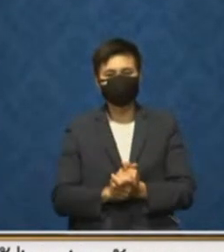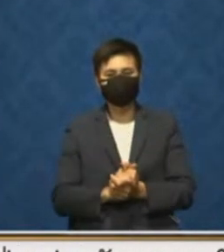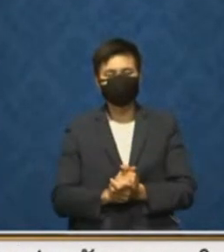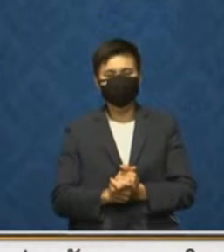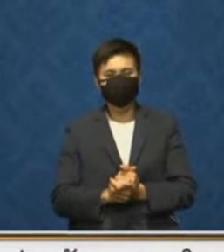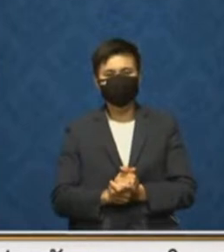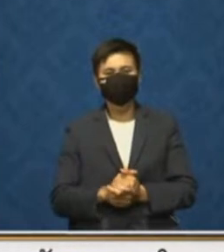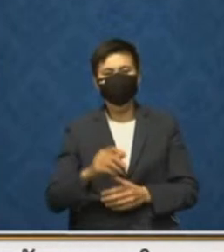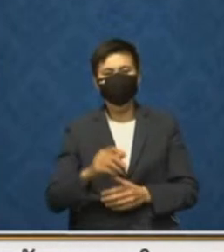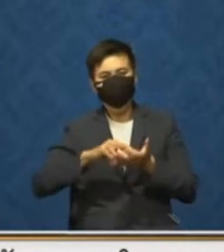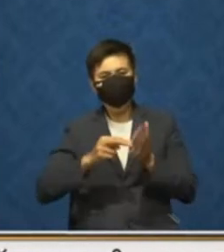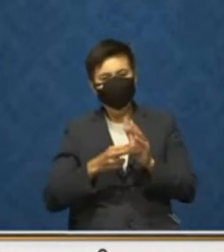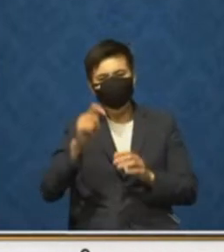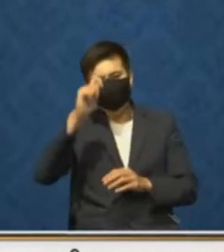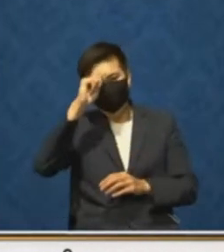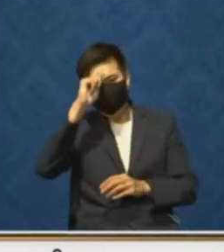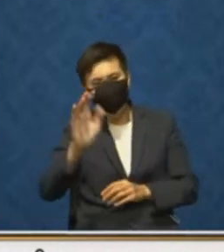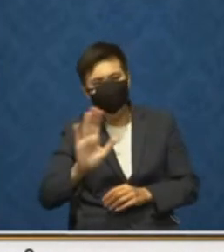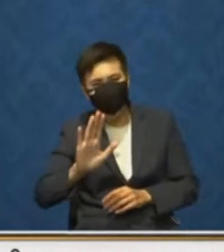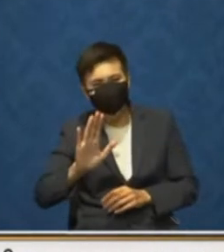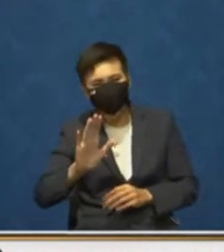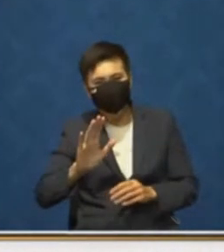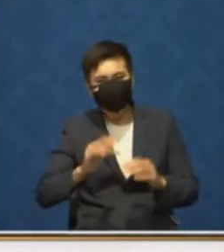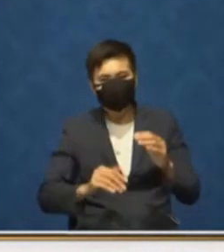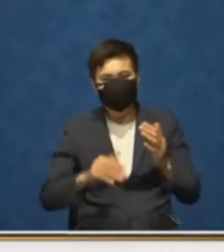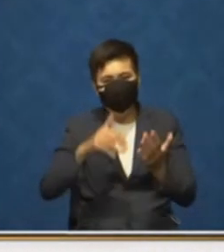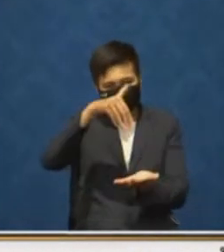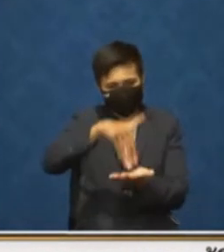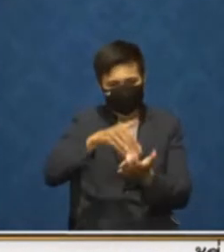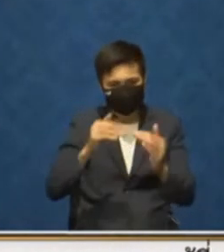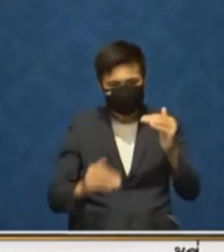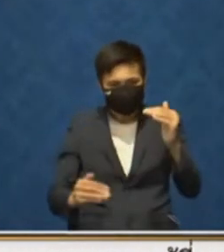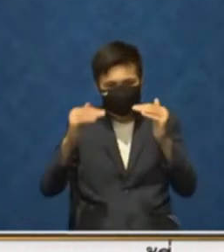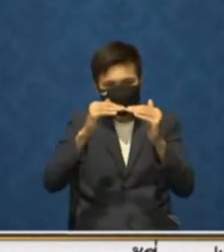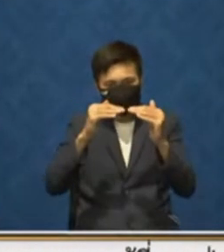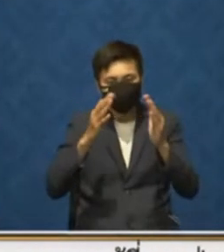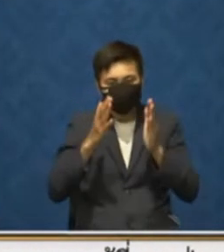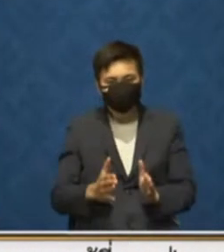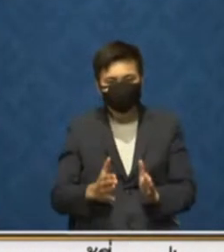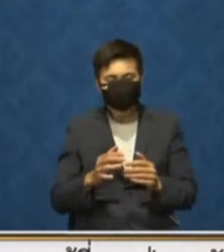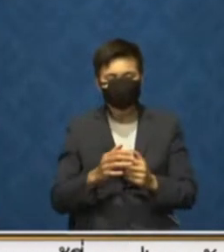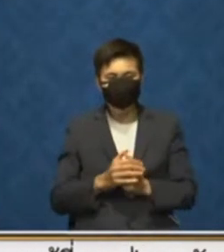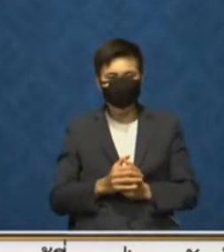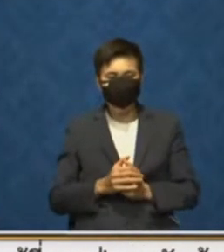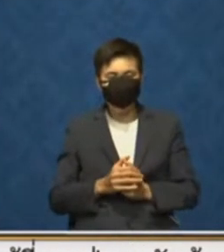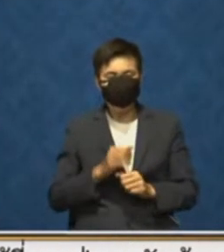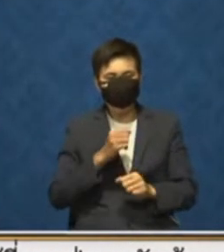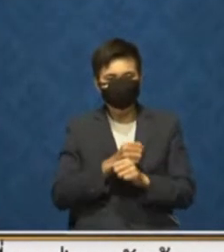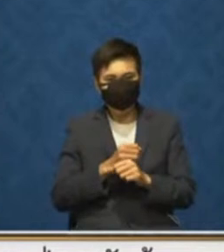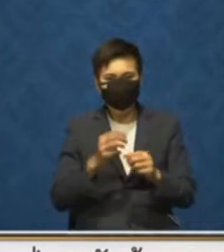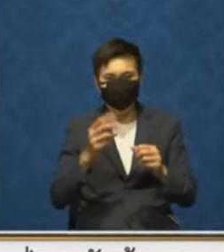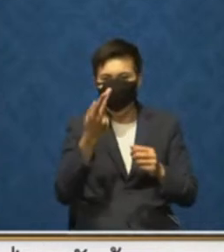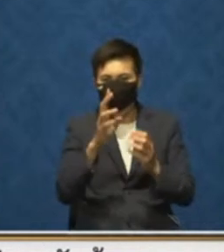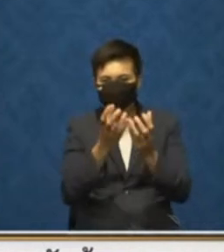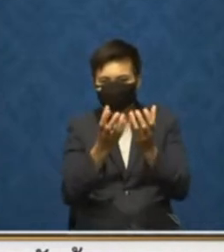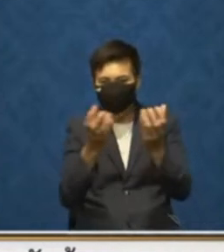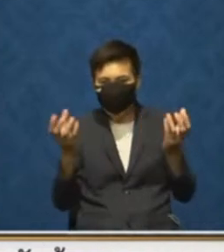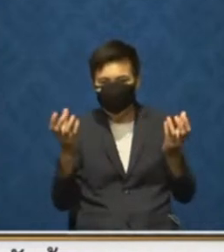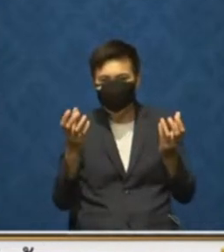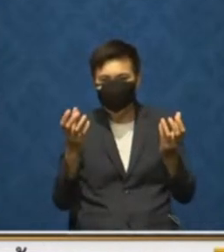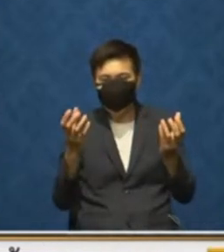มนุษยชนและมาตรฐานทางจริยธรรมทำลายระบบคุณธรรมในระบบราชการ